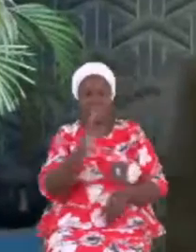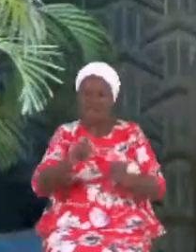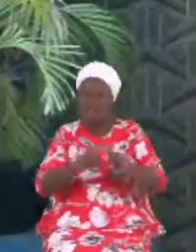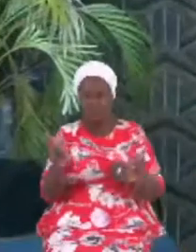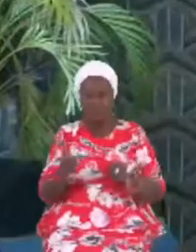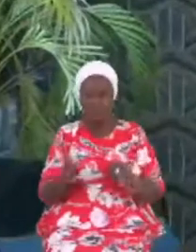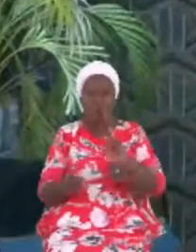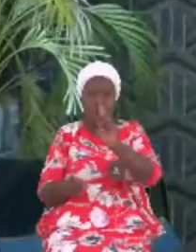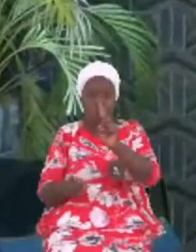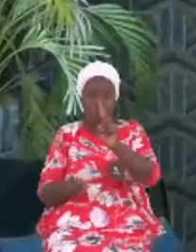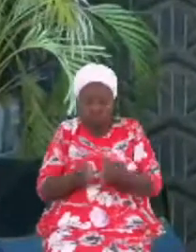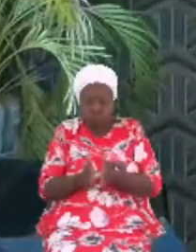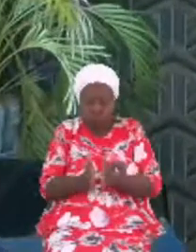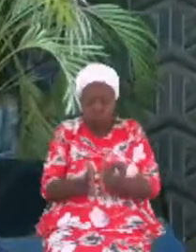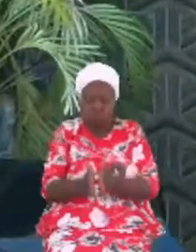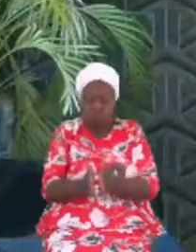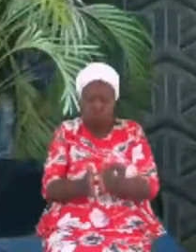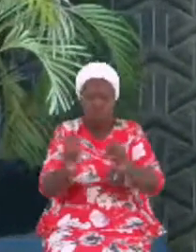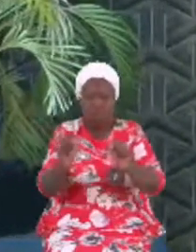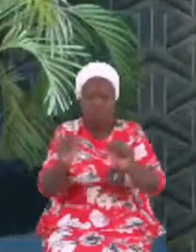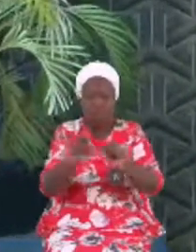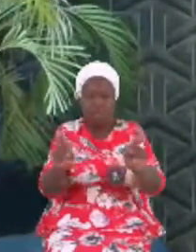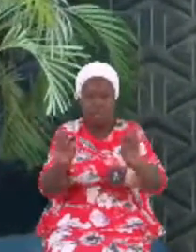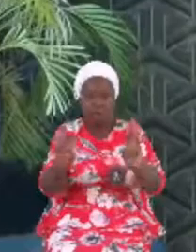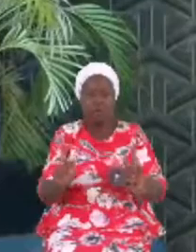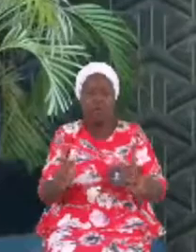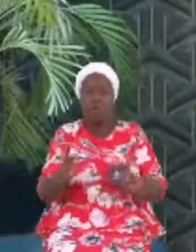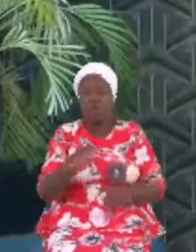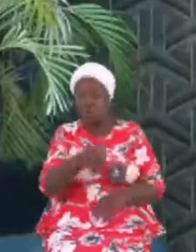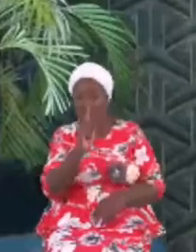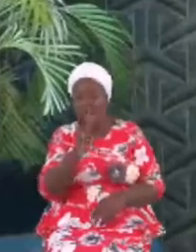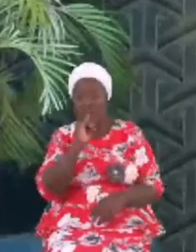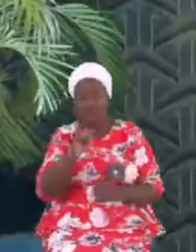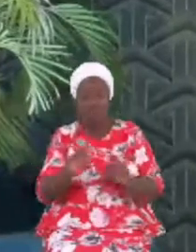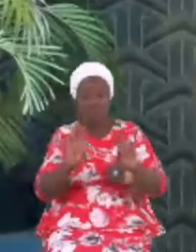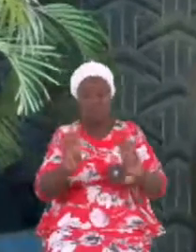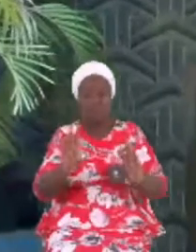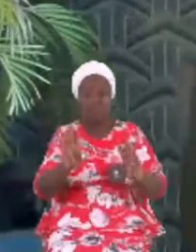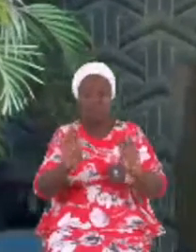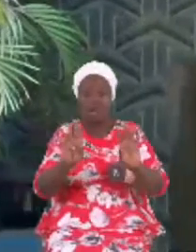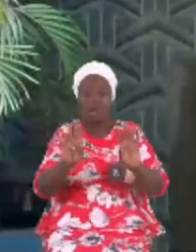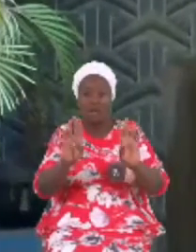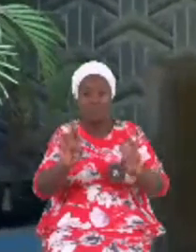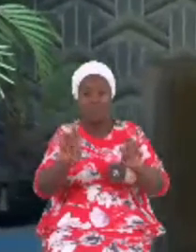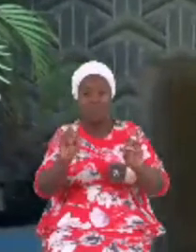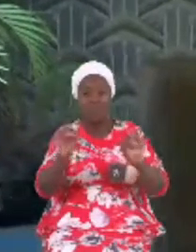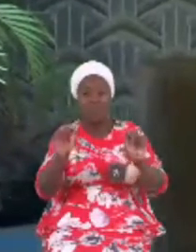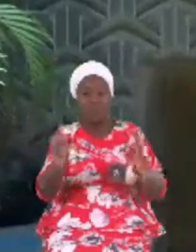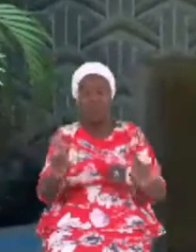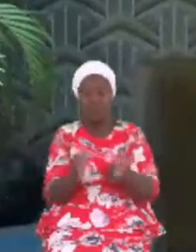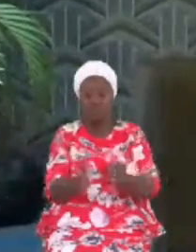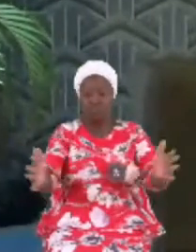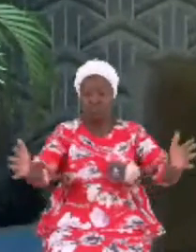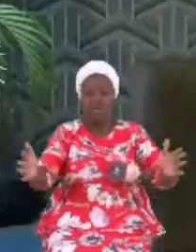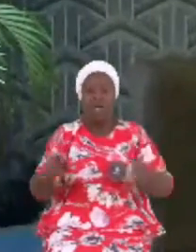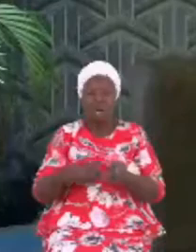différents. Un est étroit, l'autre est large. La voie large, c'est la voie